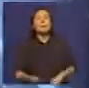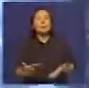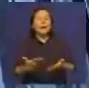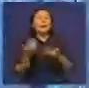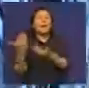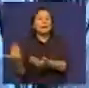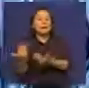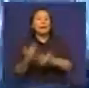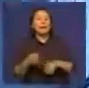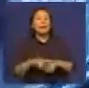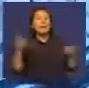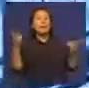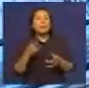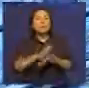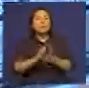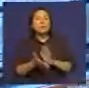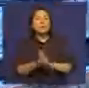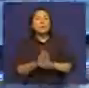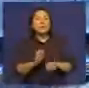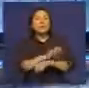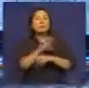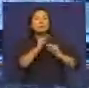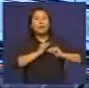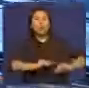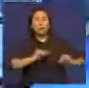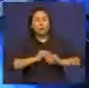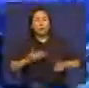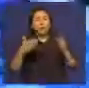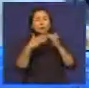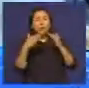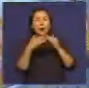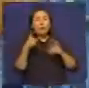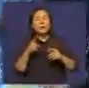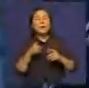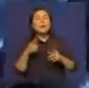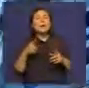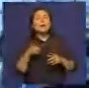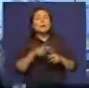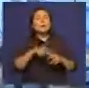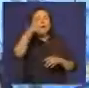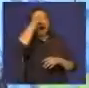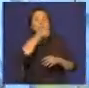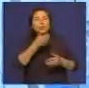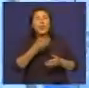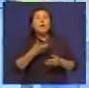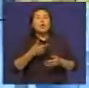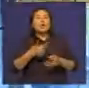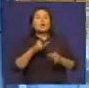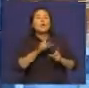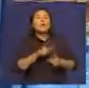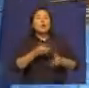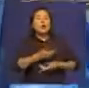предоставляли необходимые условия, обеспечивали работой и жильем. Необходимо отметить, что в текущем году число желающих